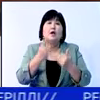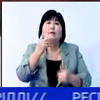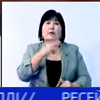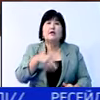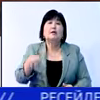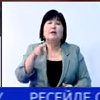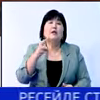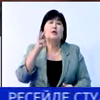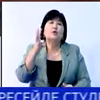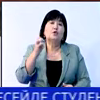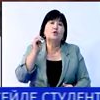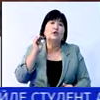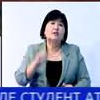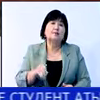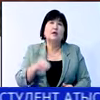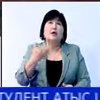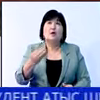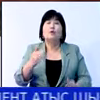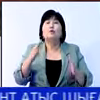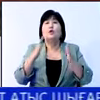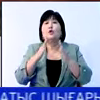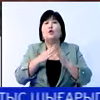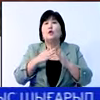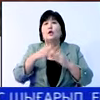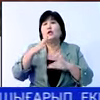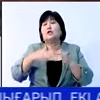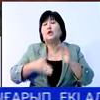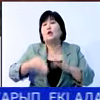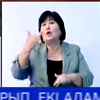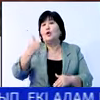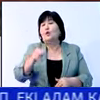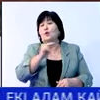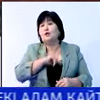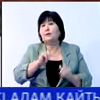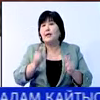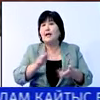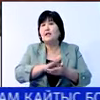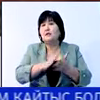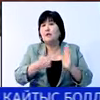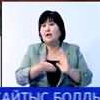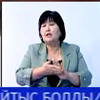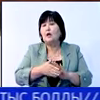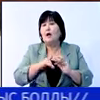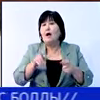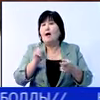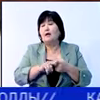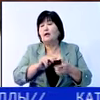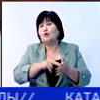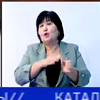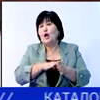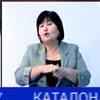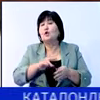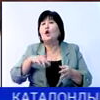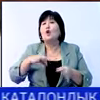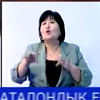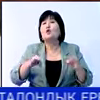миллиард 400-дің осы панельный үйлерін шығаруды осы мекемемен келісімшарт жасау арқылы жүзеге асыруды